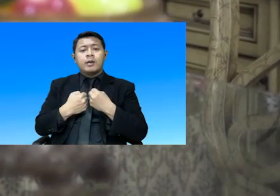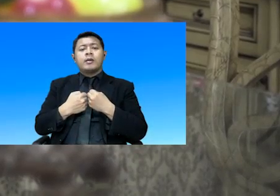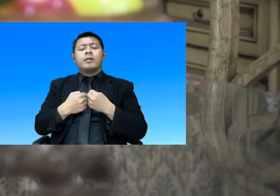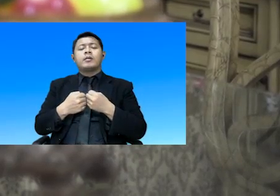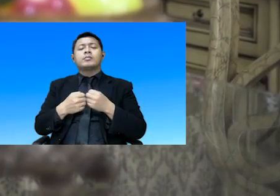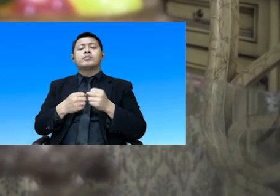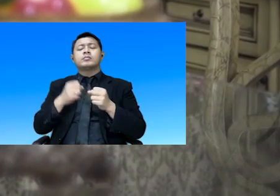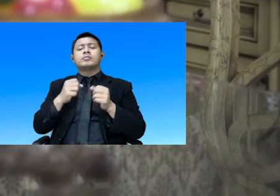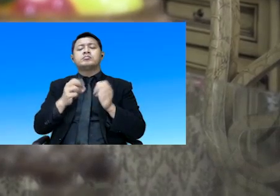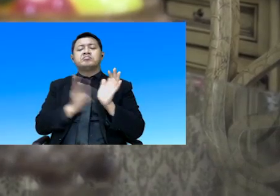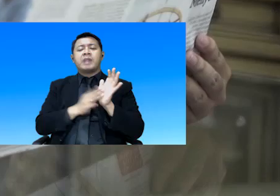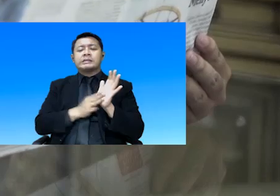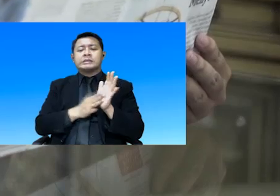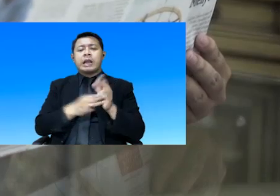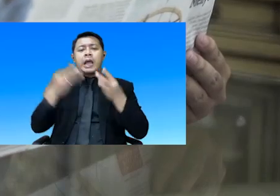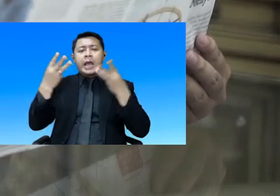moneter.